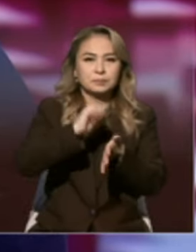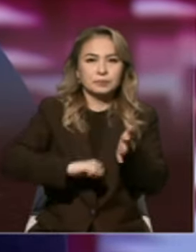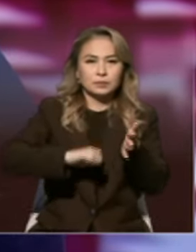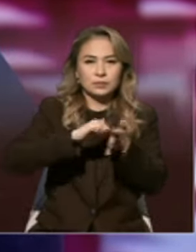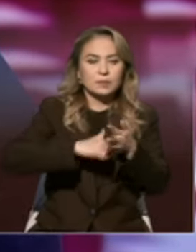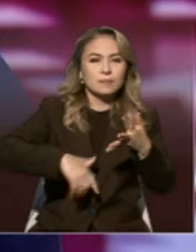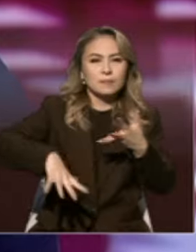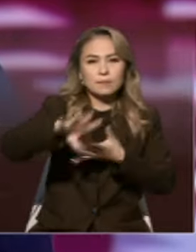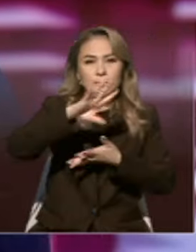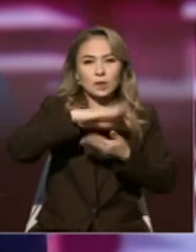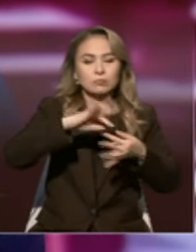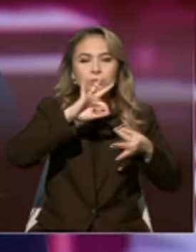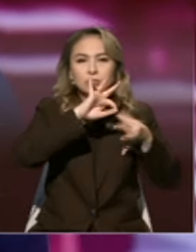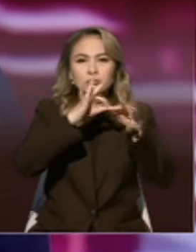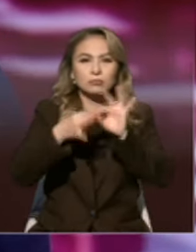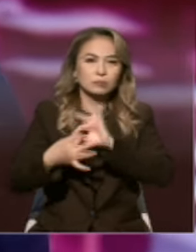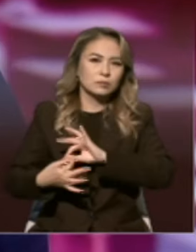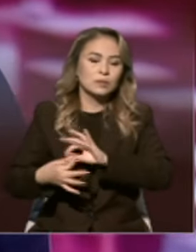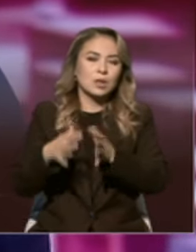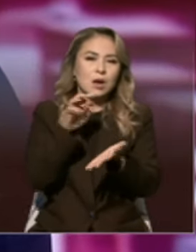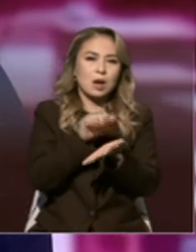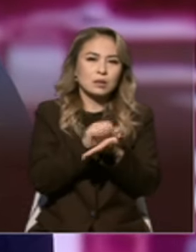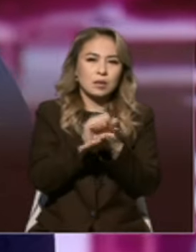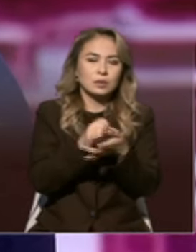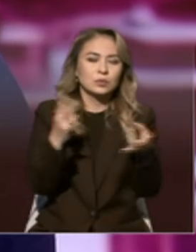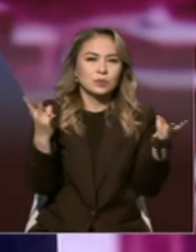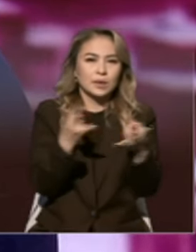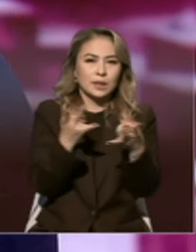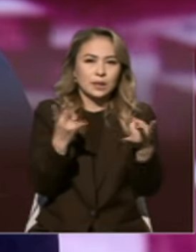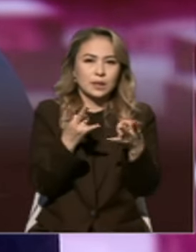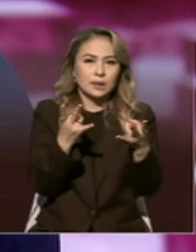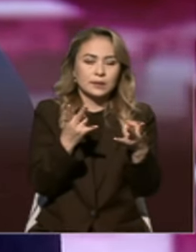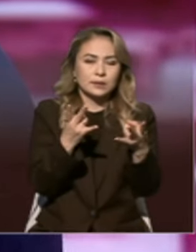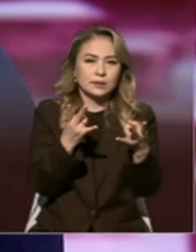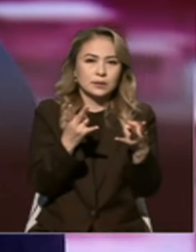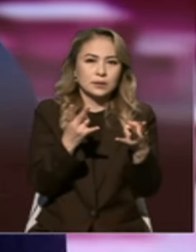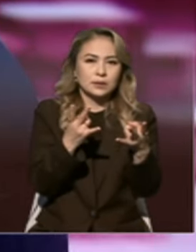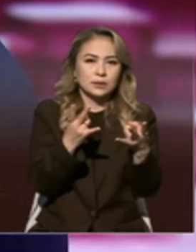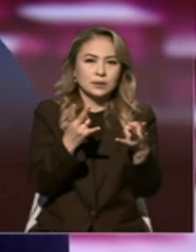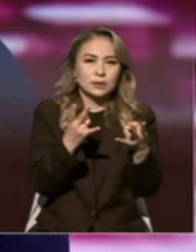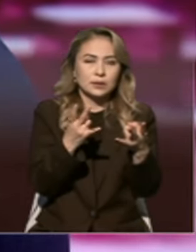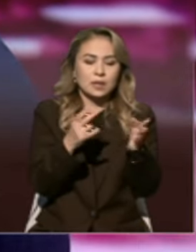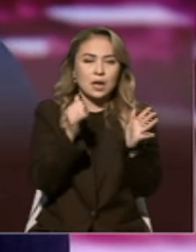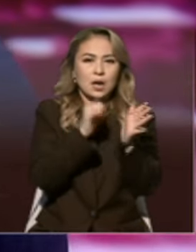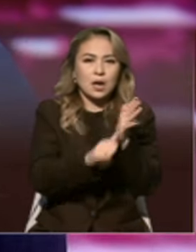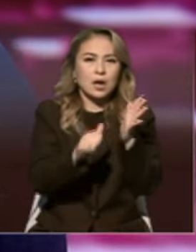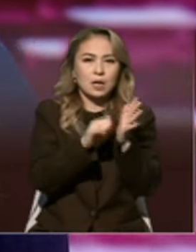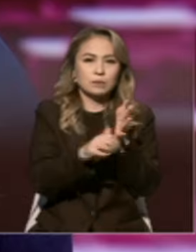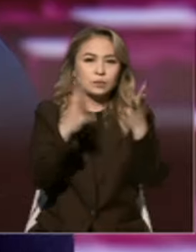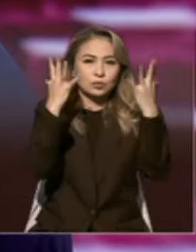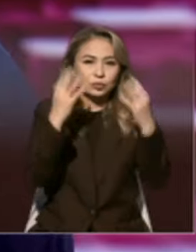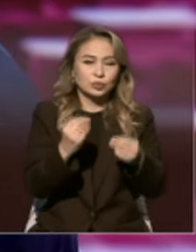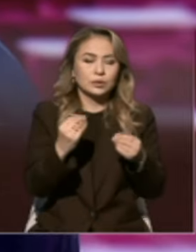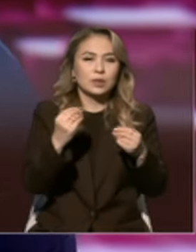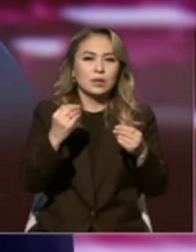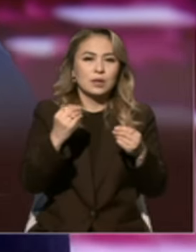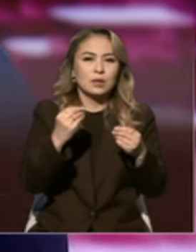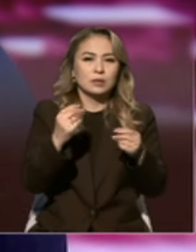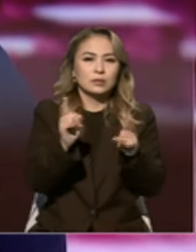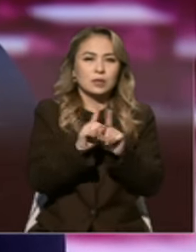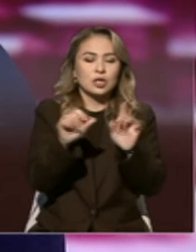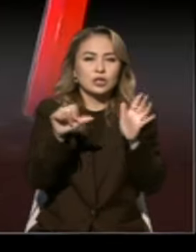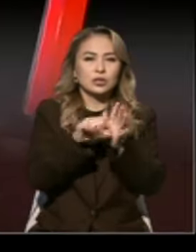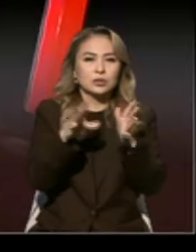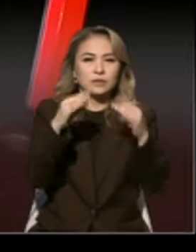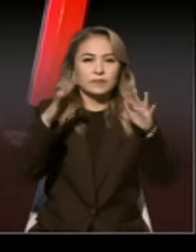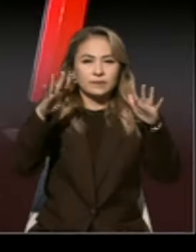Осының барлығын түгендеп кешенді түрде айналысу керек. Ертең енді бұл әгі 60 күн тасқын болса да 6 күнде басылар